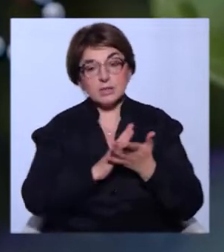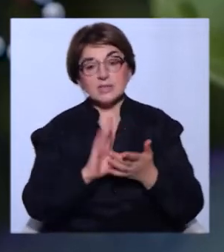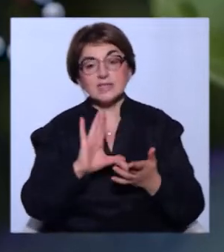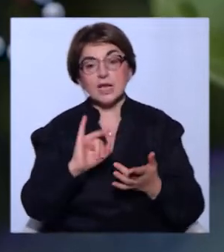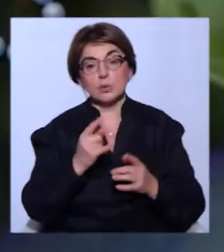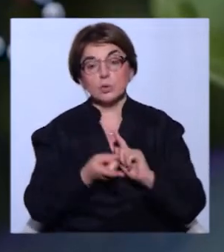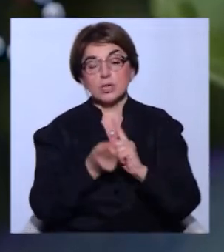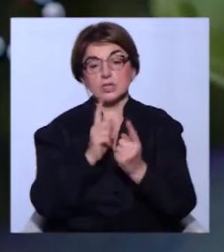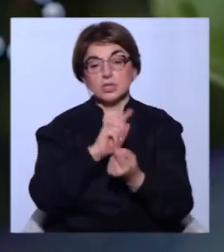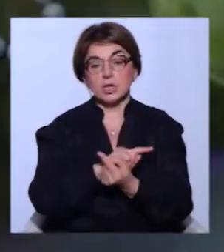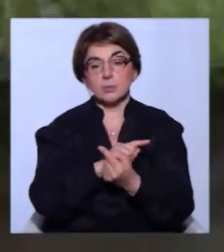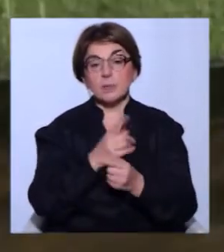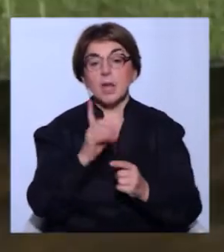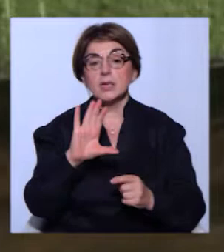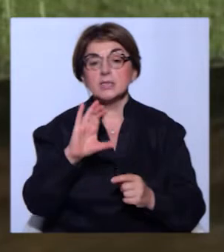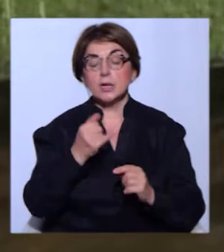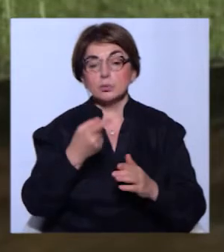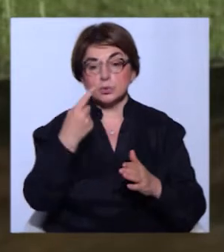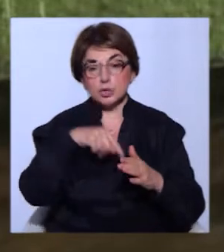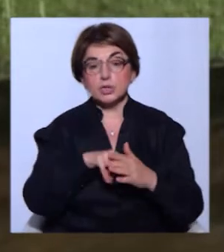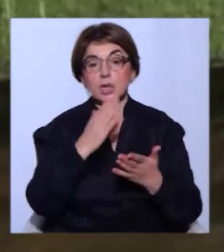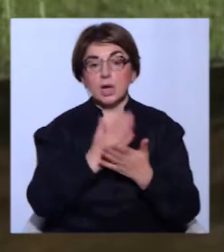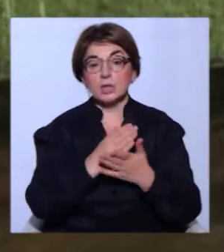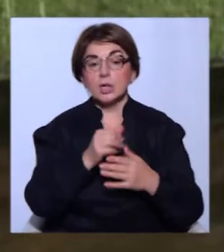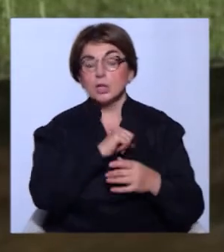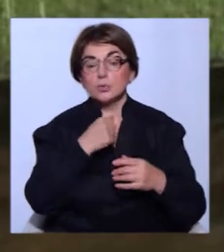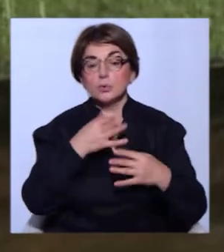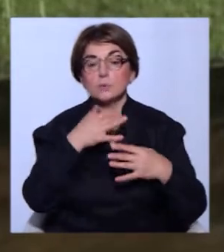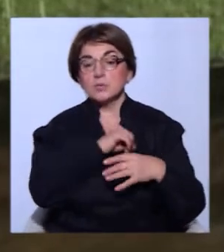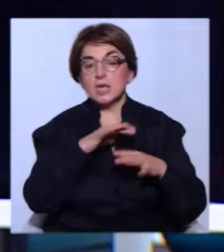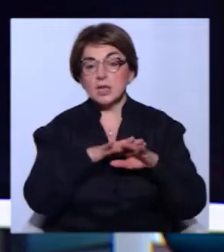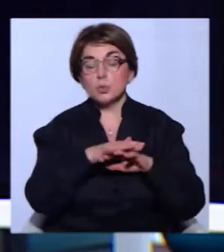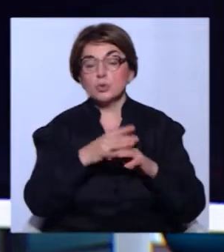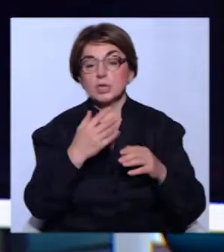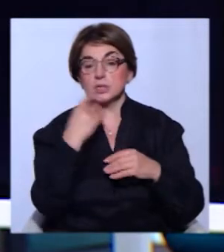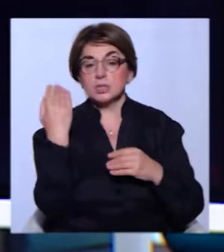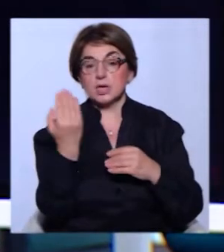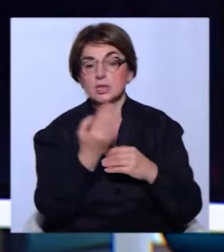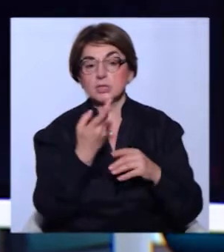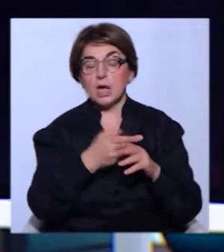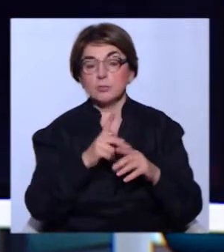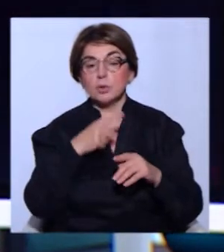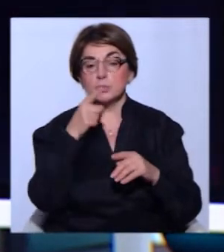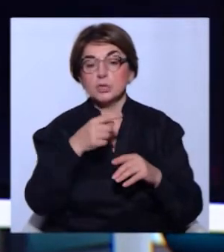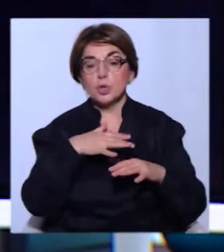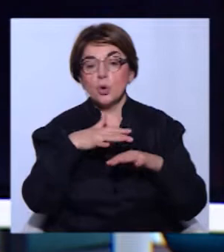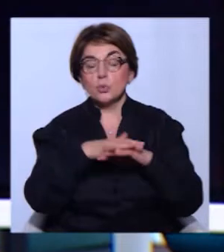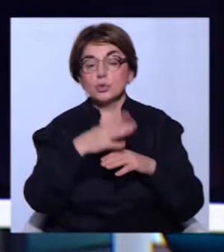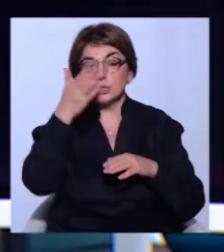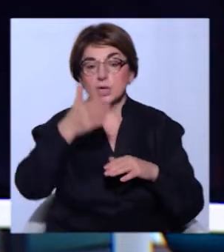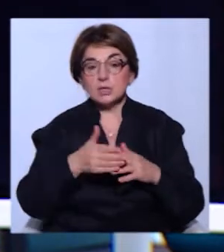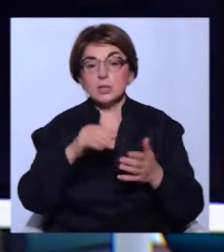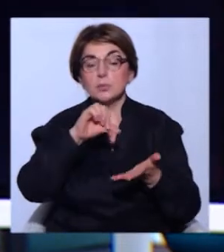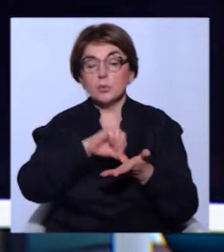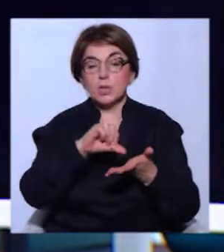ცელულოზად გადაიქცევა და ცელულოზა შედის მცენარის უჯრედის კედელში. მთელი ამიტომ, ვინაიდან ის უჯრედის კედლის